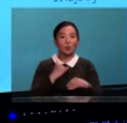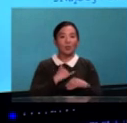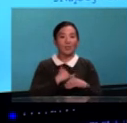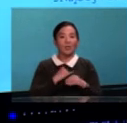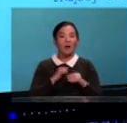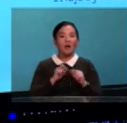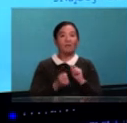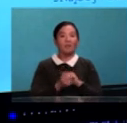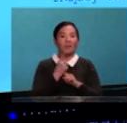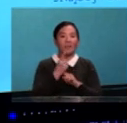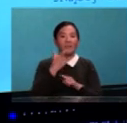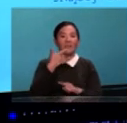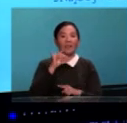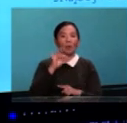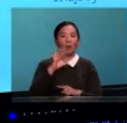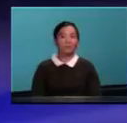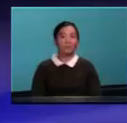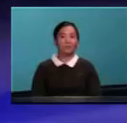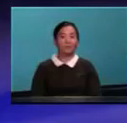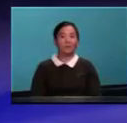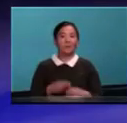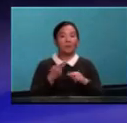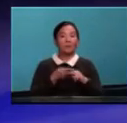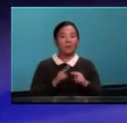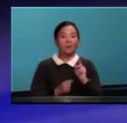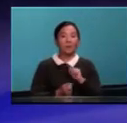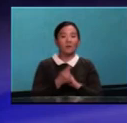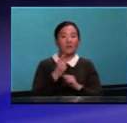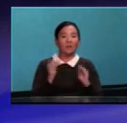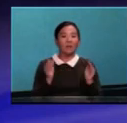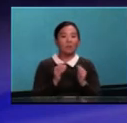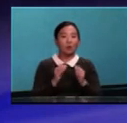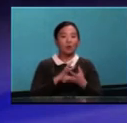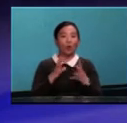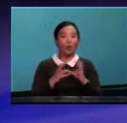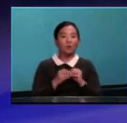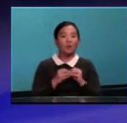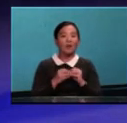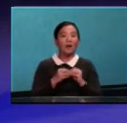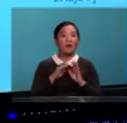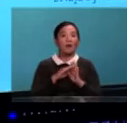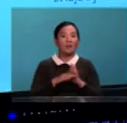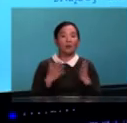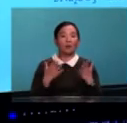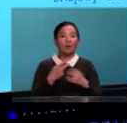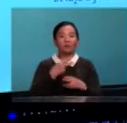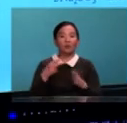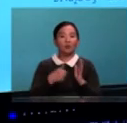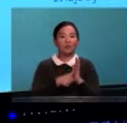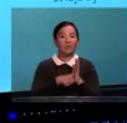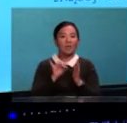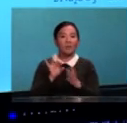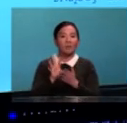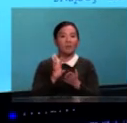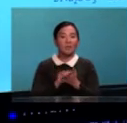выделяется гидроксид и водород. При этом определяем наименьшее общее кратное, которое равняется 6, и